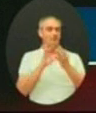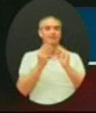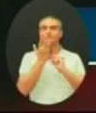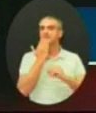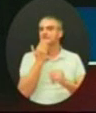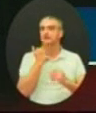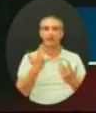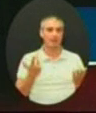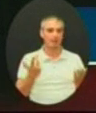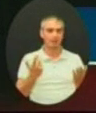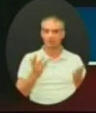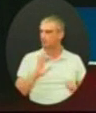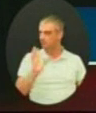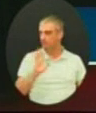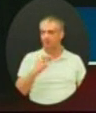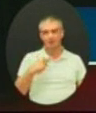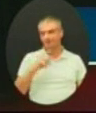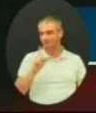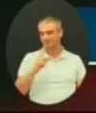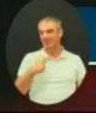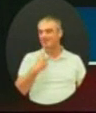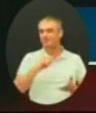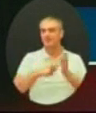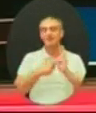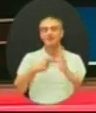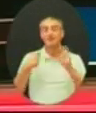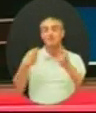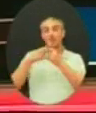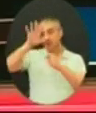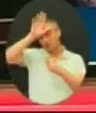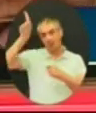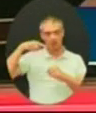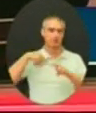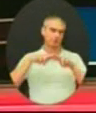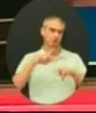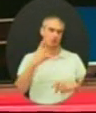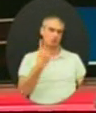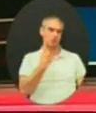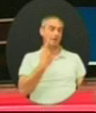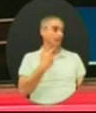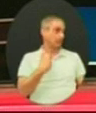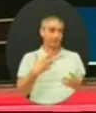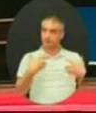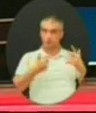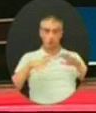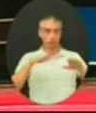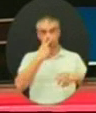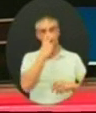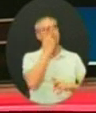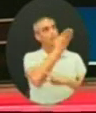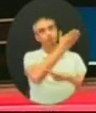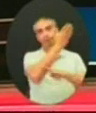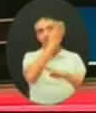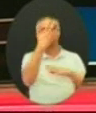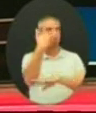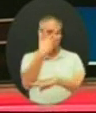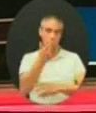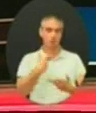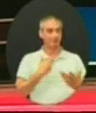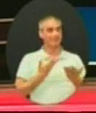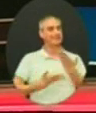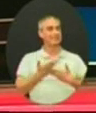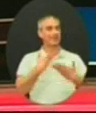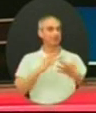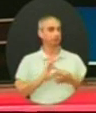ישראל לא, נשארנו לבד בהקשר האיראני. א', אני שמח שהוא מבקר בכל מיני מדינות, לטפח את יחסי החוץ שלנו זה